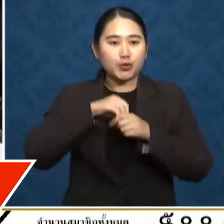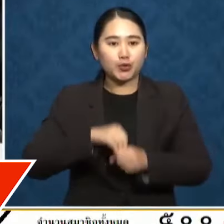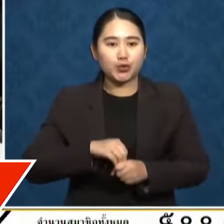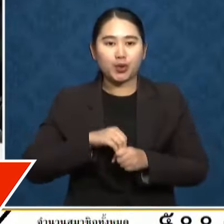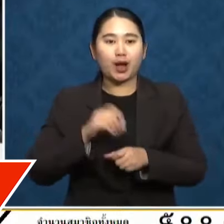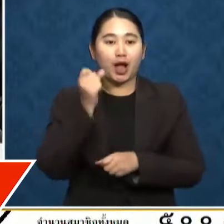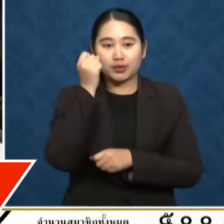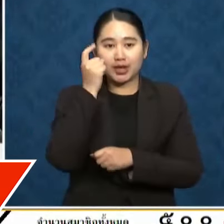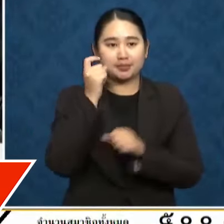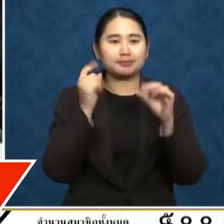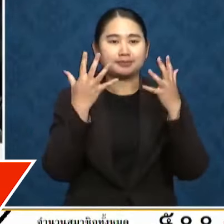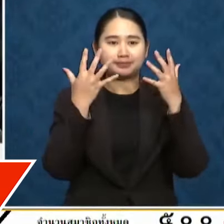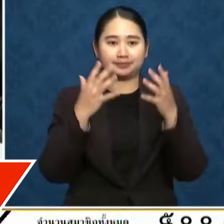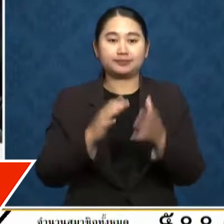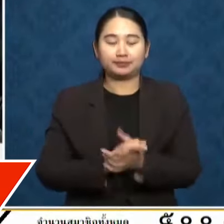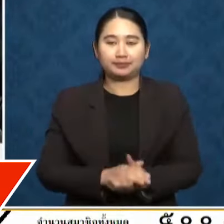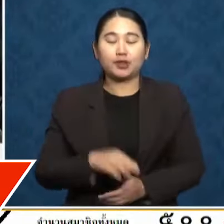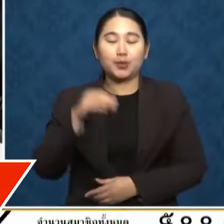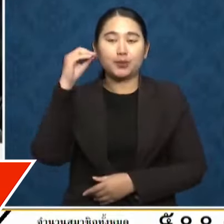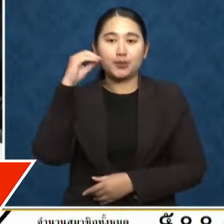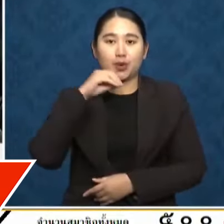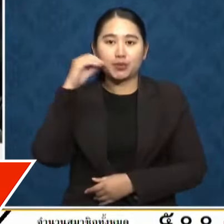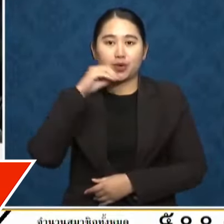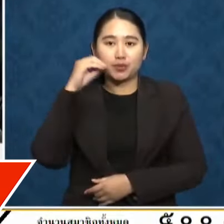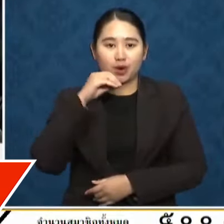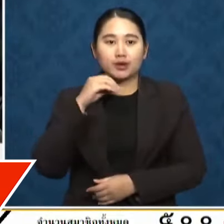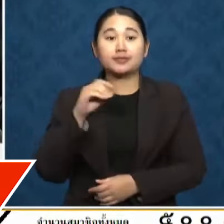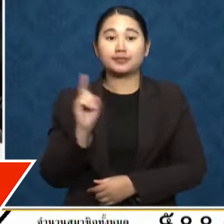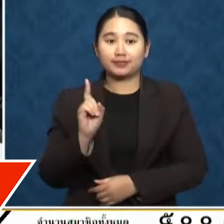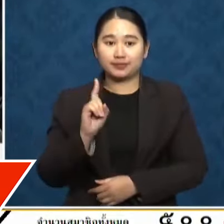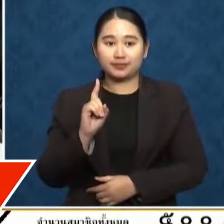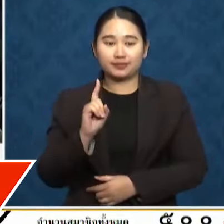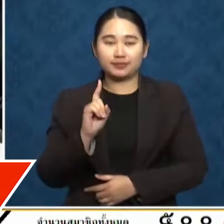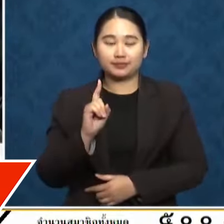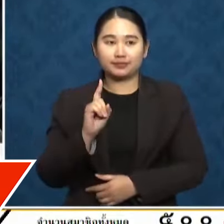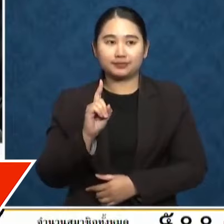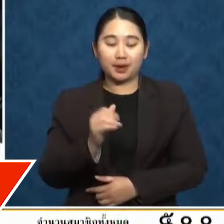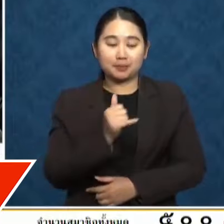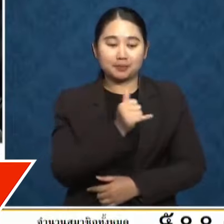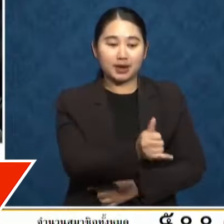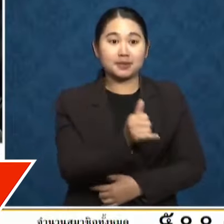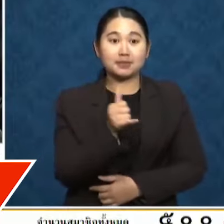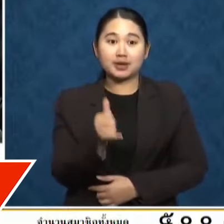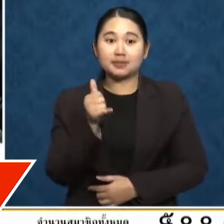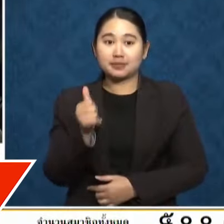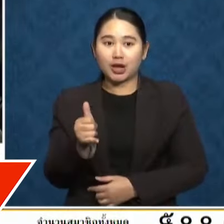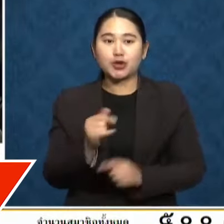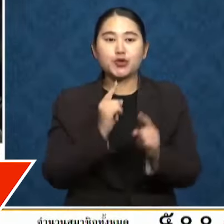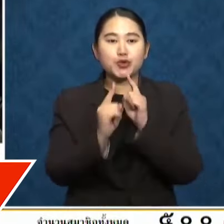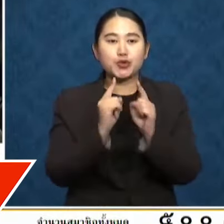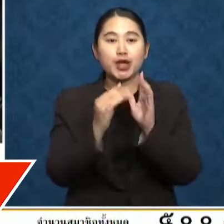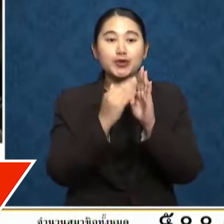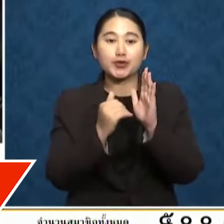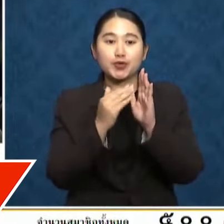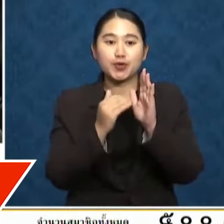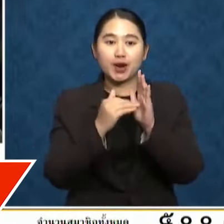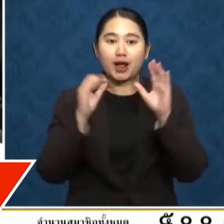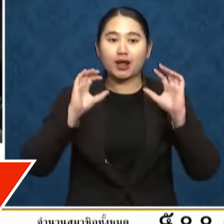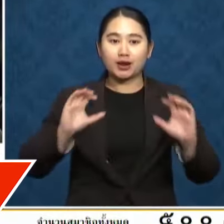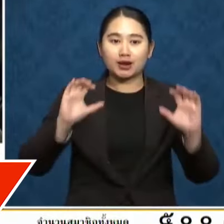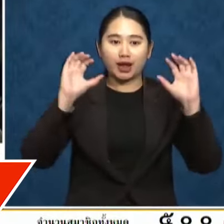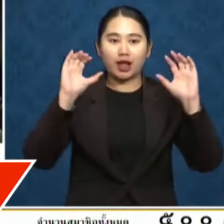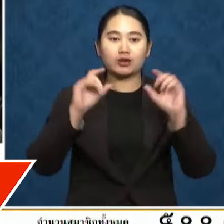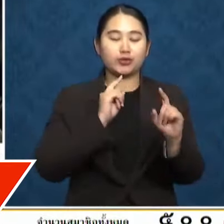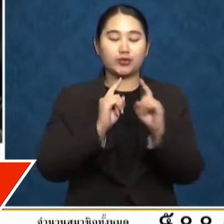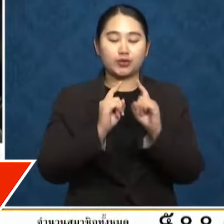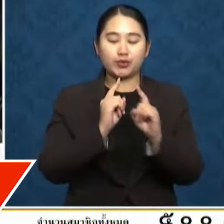านประทานทุกทุกครั้งที่เราต้องไปตดต่อสถานที่ราชการทุกทุก